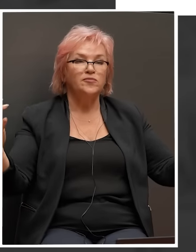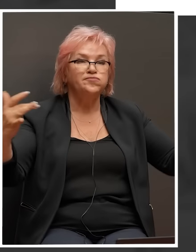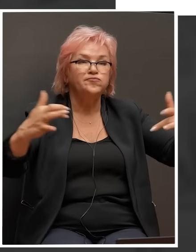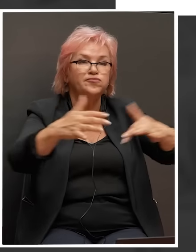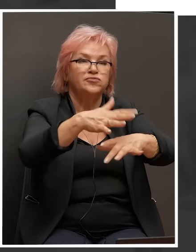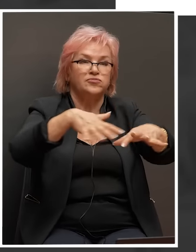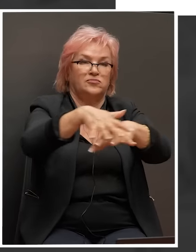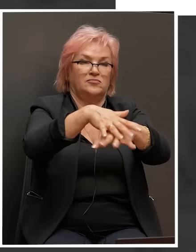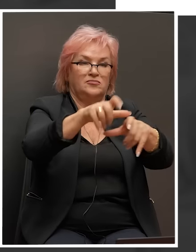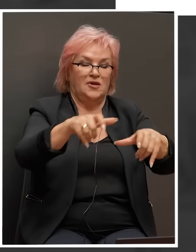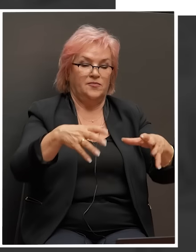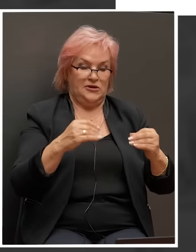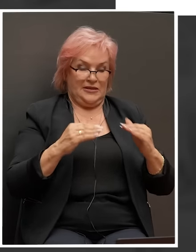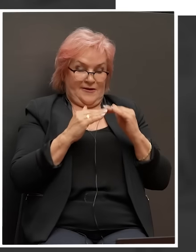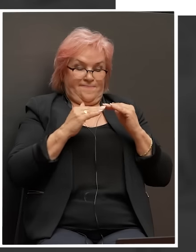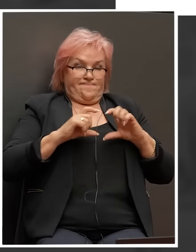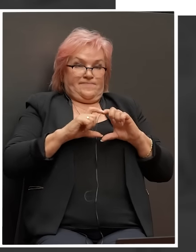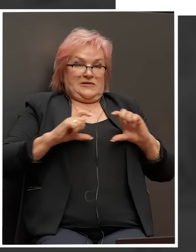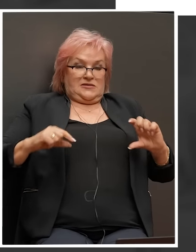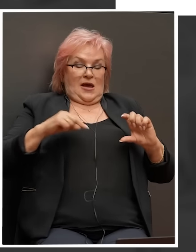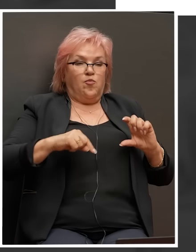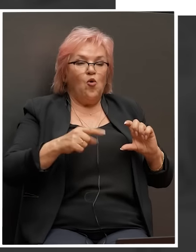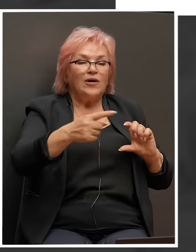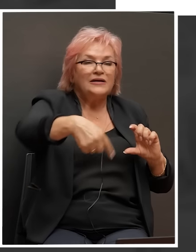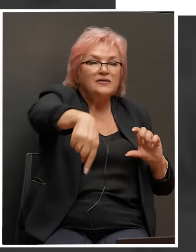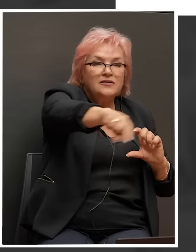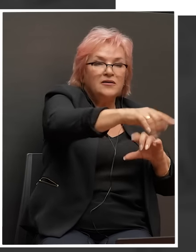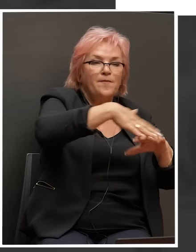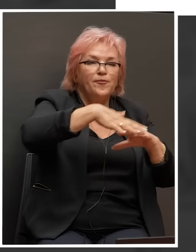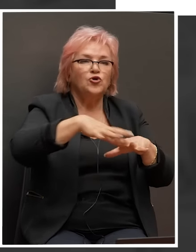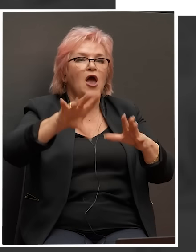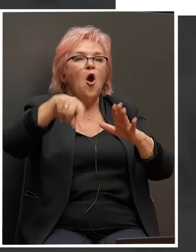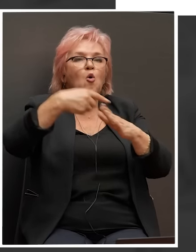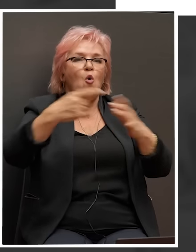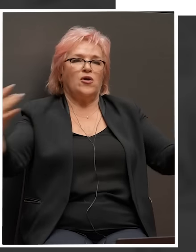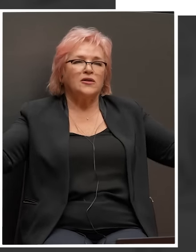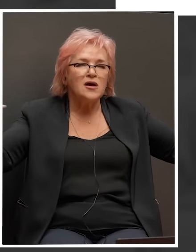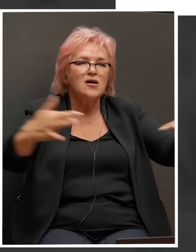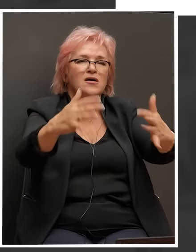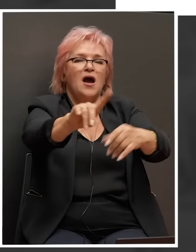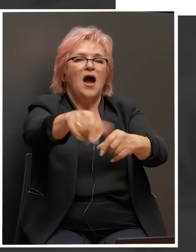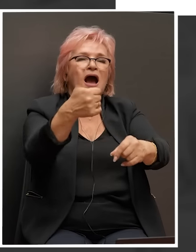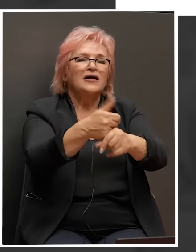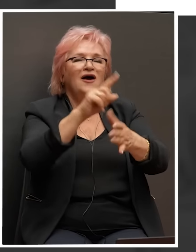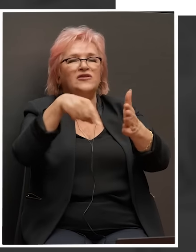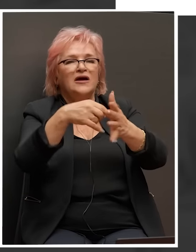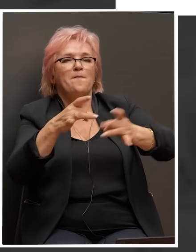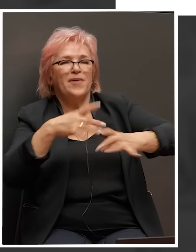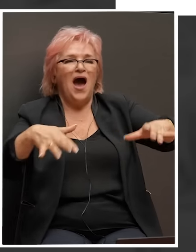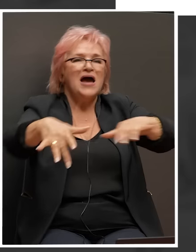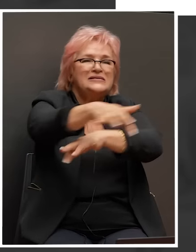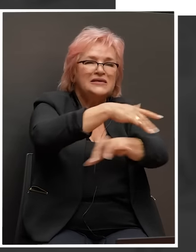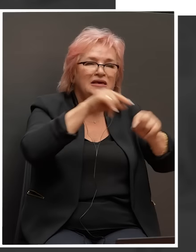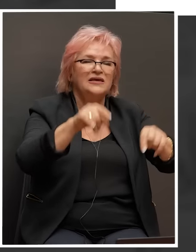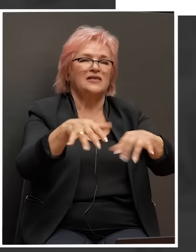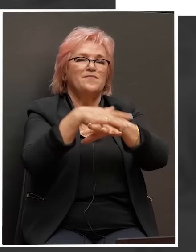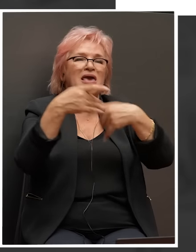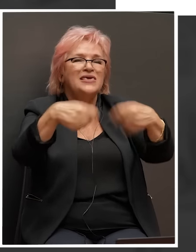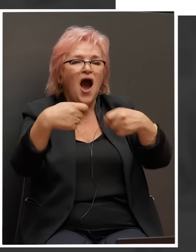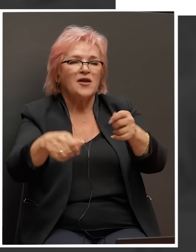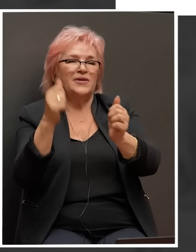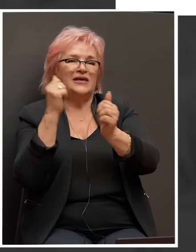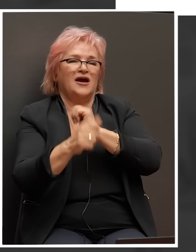общины. Перед городским собором, соответственно, там собирается весь город, там проходят главные городские праздники, там проходят ярмарки